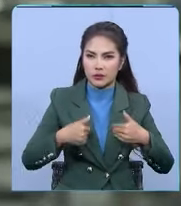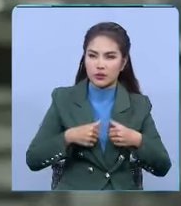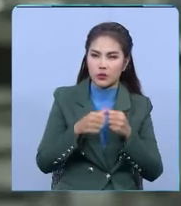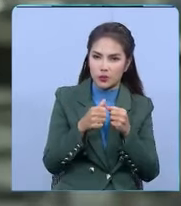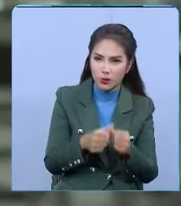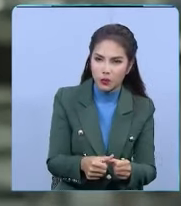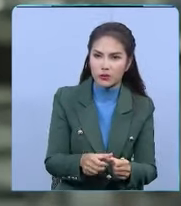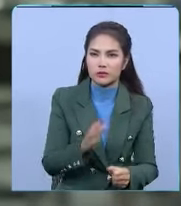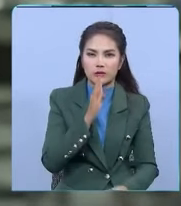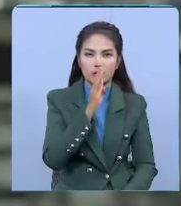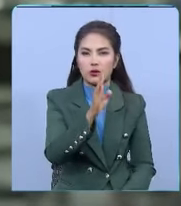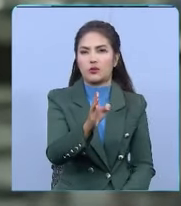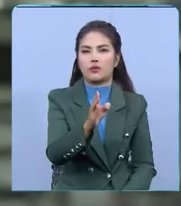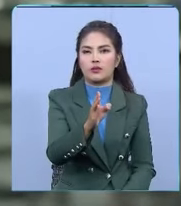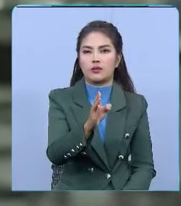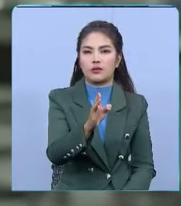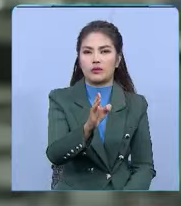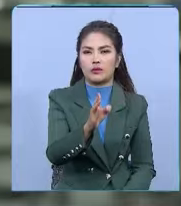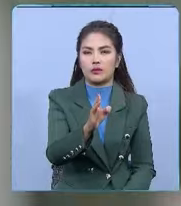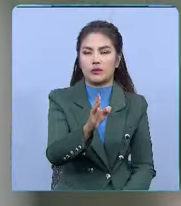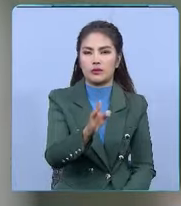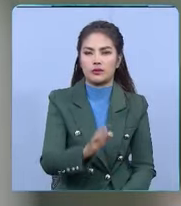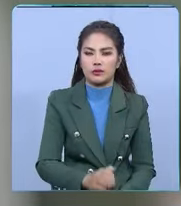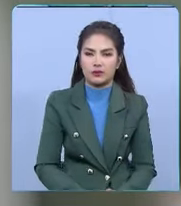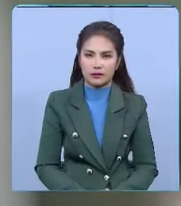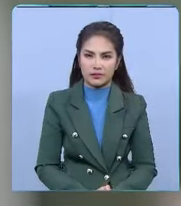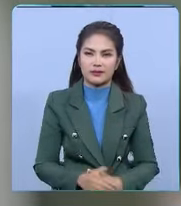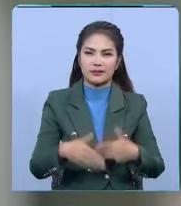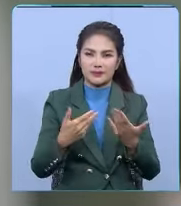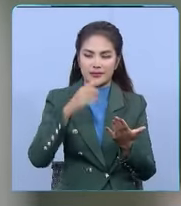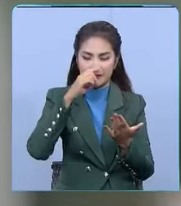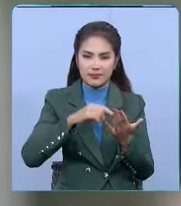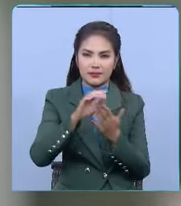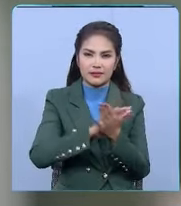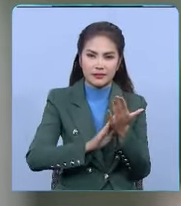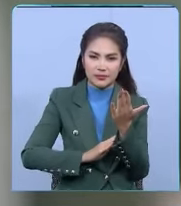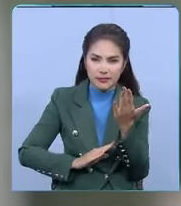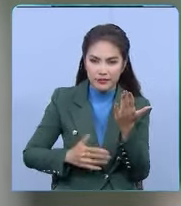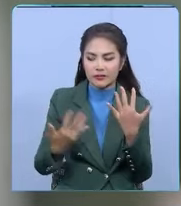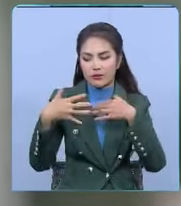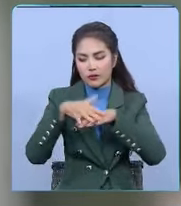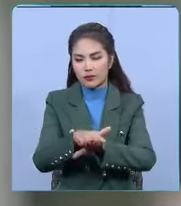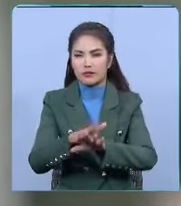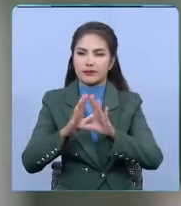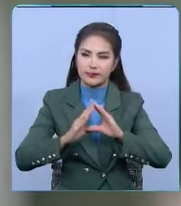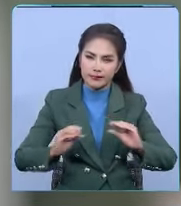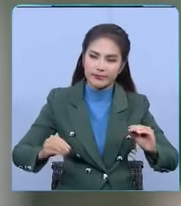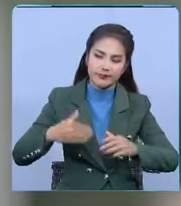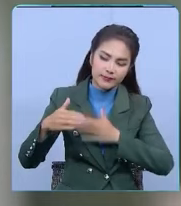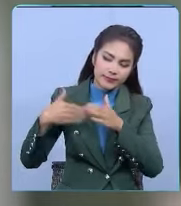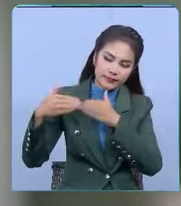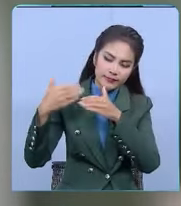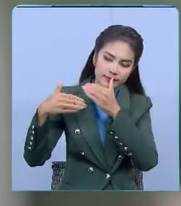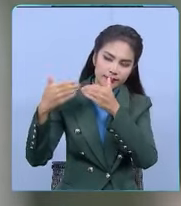ซื่อสัตย์สุจริตนะครับที่จะทำให้ประเทศชาติอยู่ร่วมกันอย่างสันติแล้วก็เจริญเติบโตต่อไปอย่